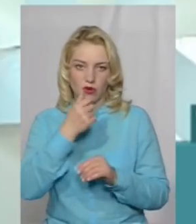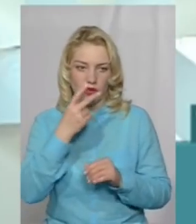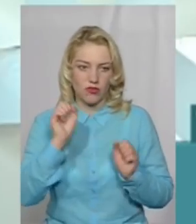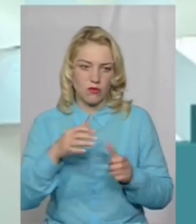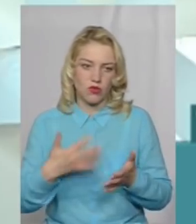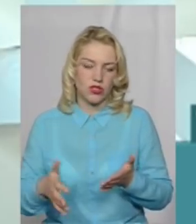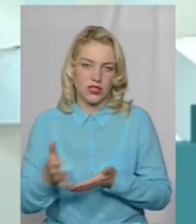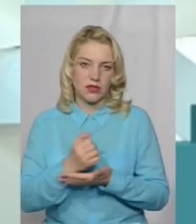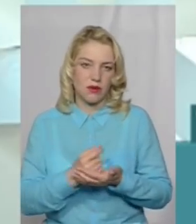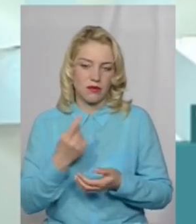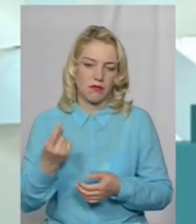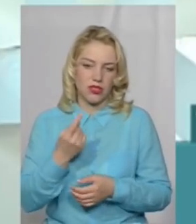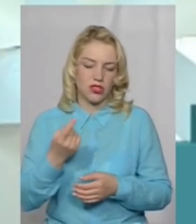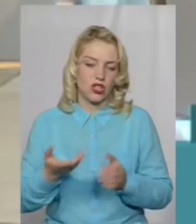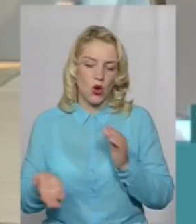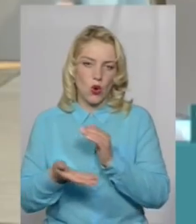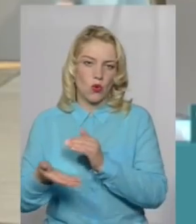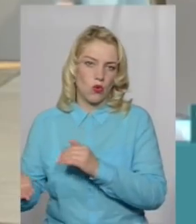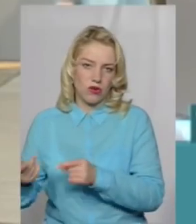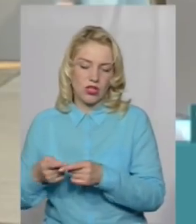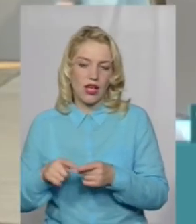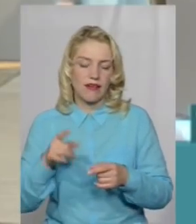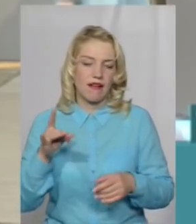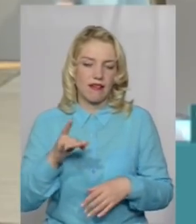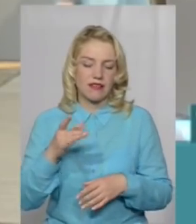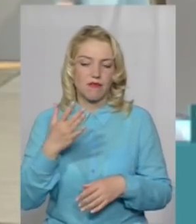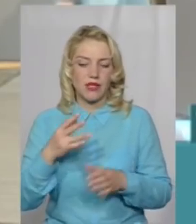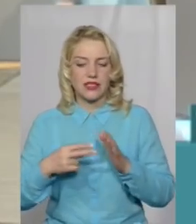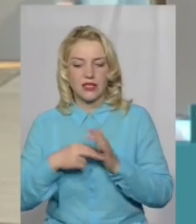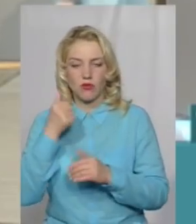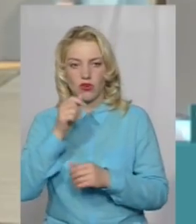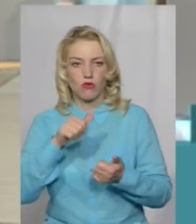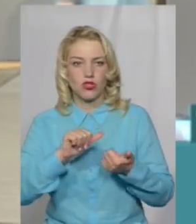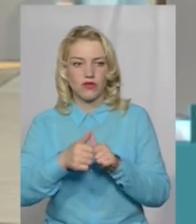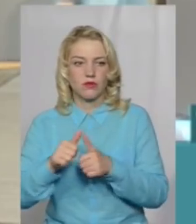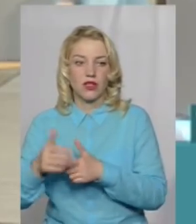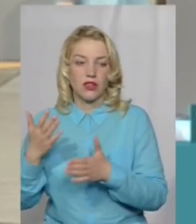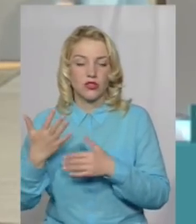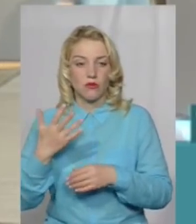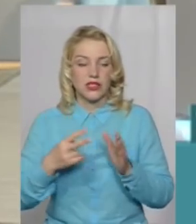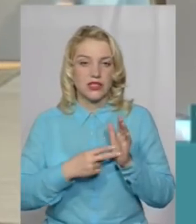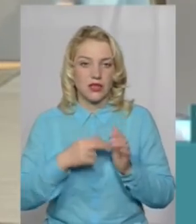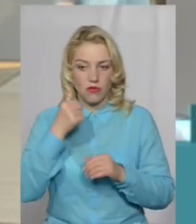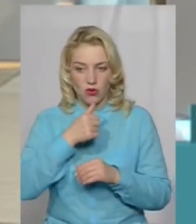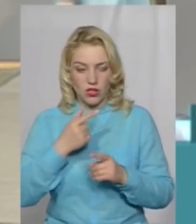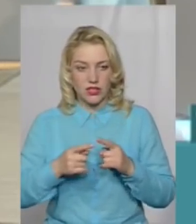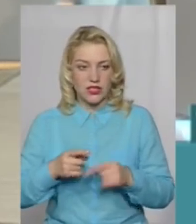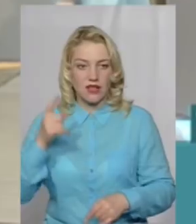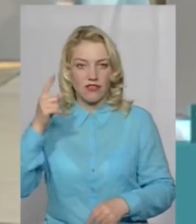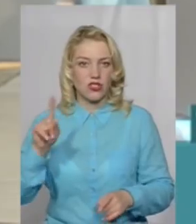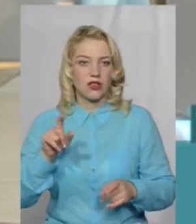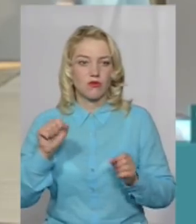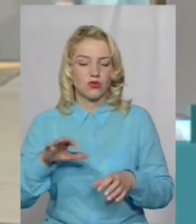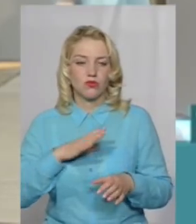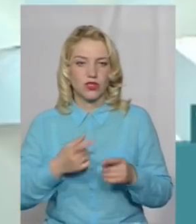можемо збирати перший урожай. Тобто раз 5-7 років, можливо, змінювати. Ну, якщо в 5-7 років це заввишки, яким може бути